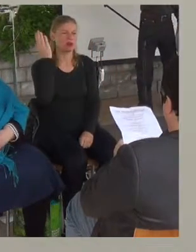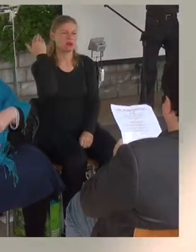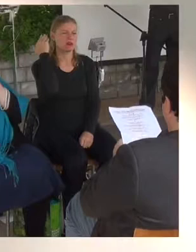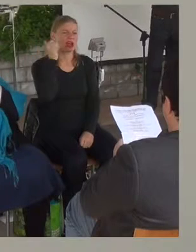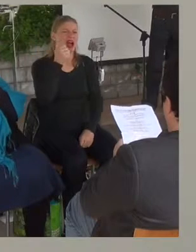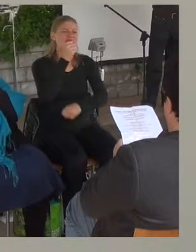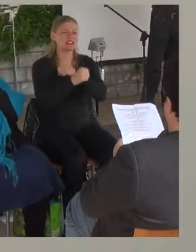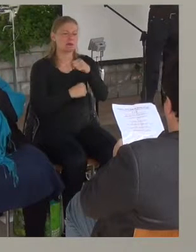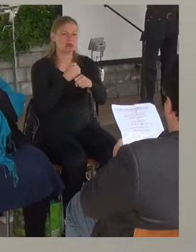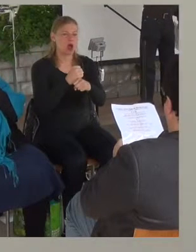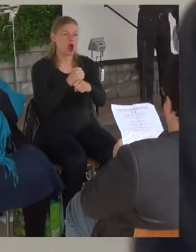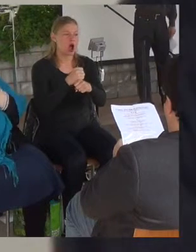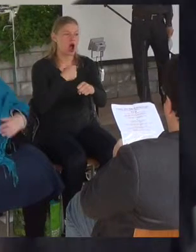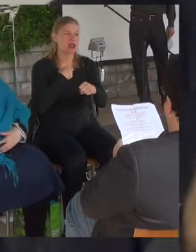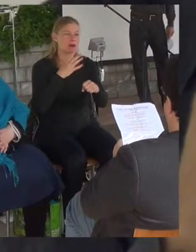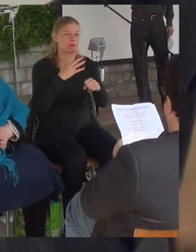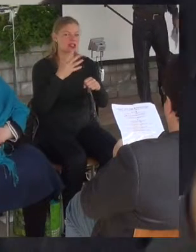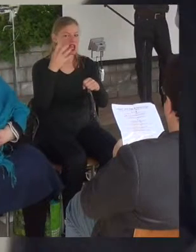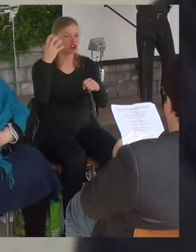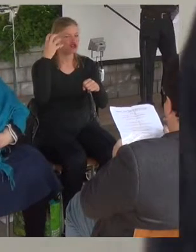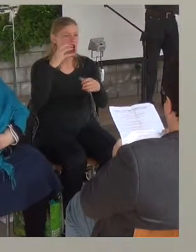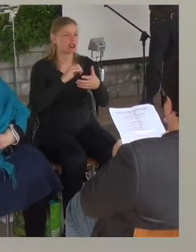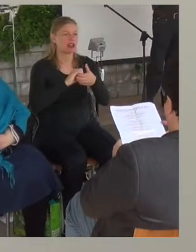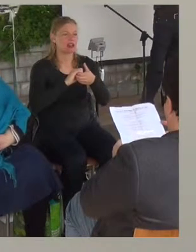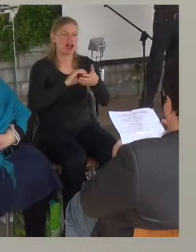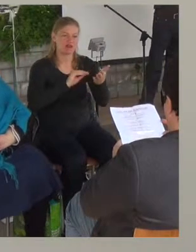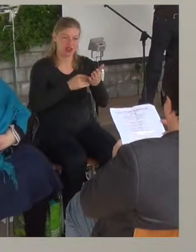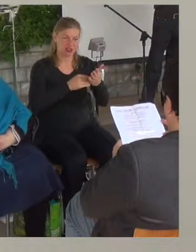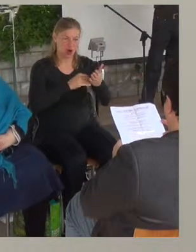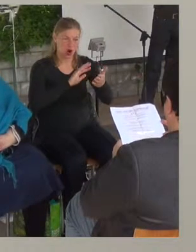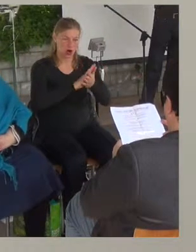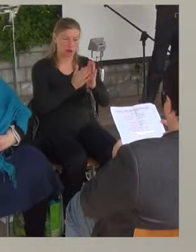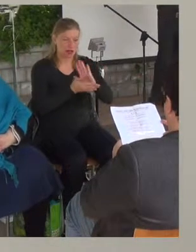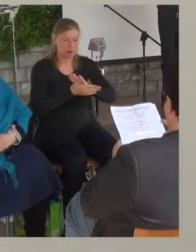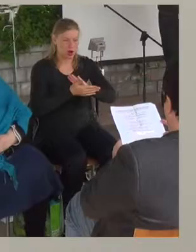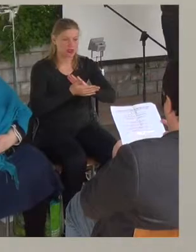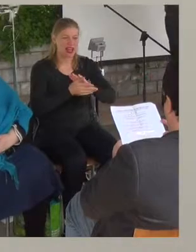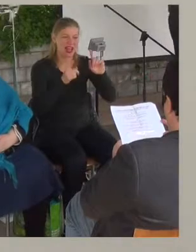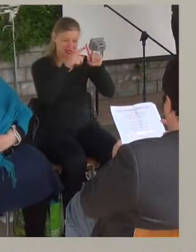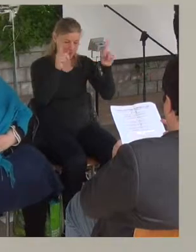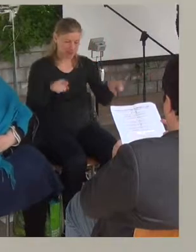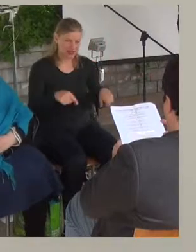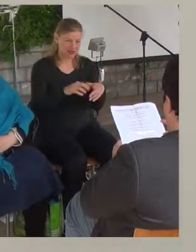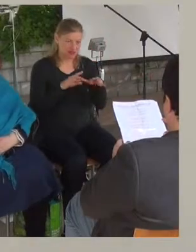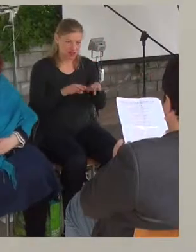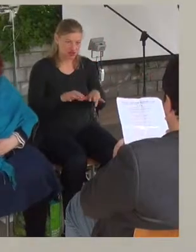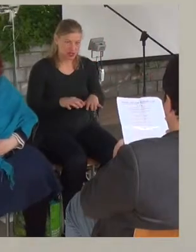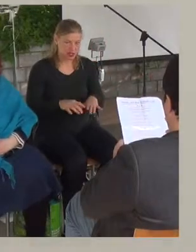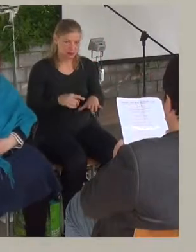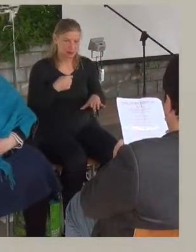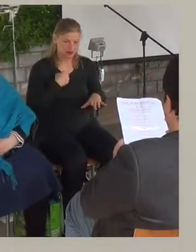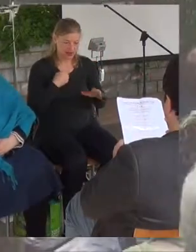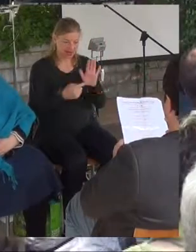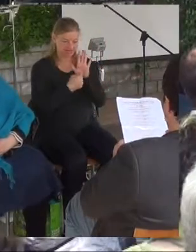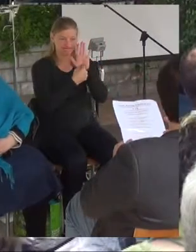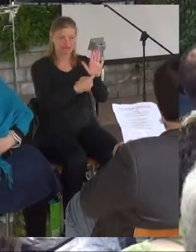Staat einen Vertrag geschmiedet, also nach meinen Bedingungen. Einen Brief verfasst, der mich als Mensch